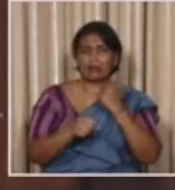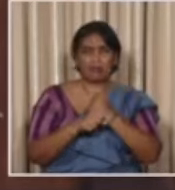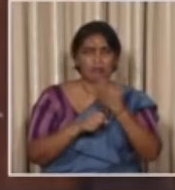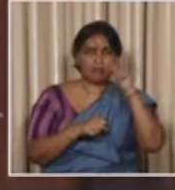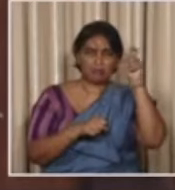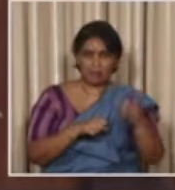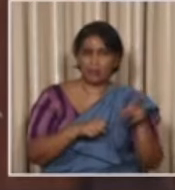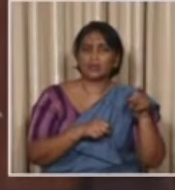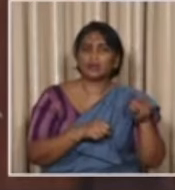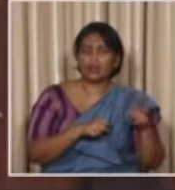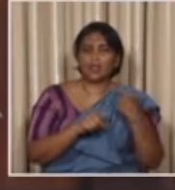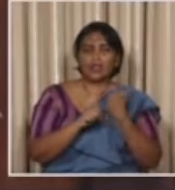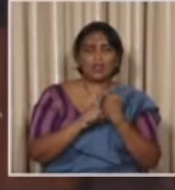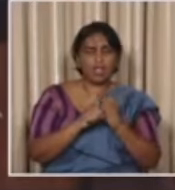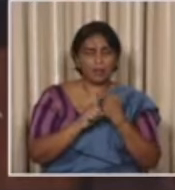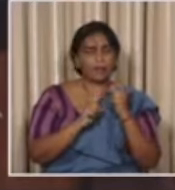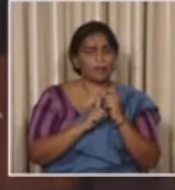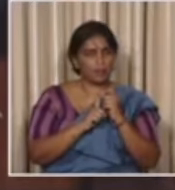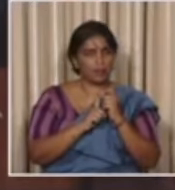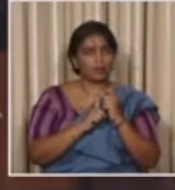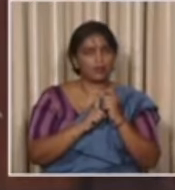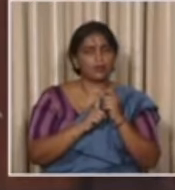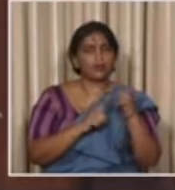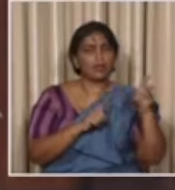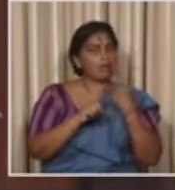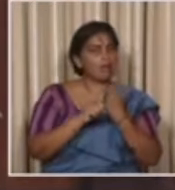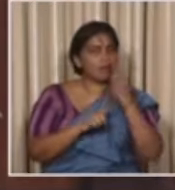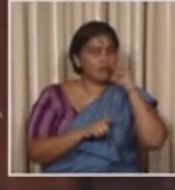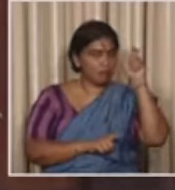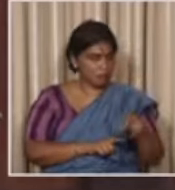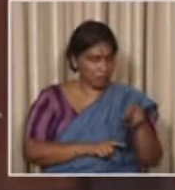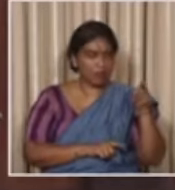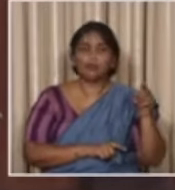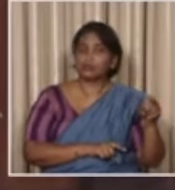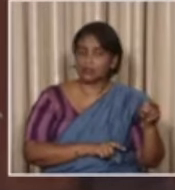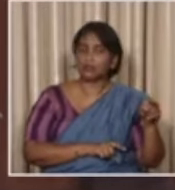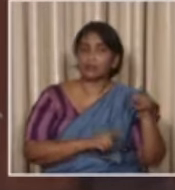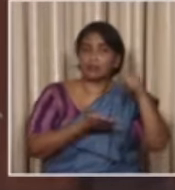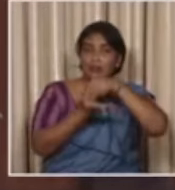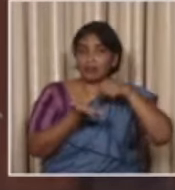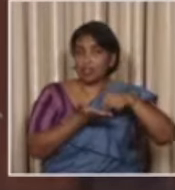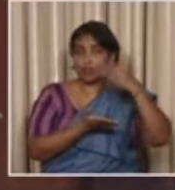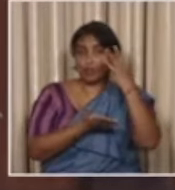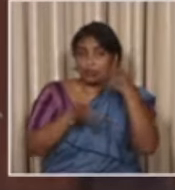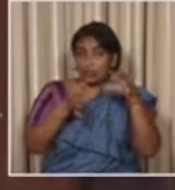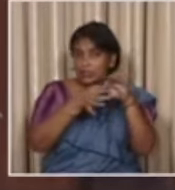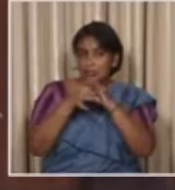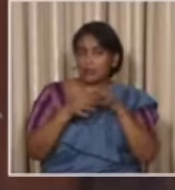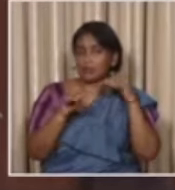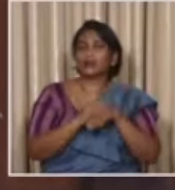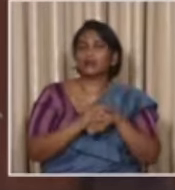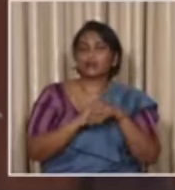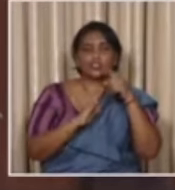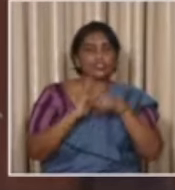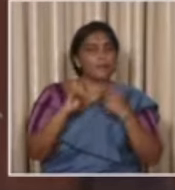ගජන් මාම කෙනෙක්, ඒ වගේම ඛලීල් ප්‍රදීප් මාස්ටර්. මේ ඛලීල් කියන පුද්ගලයා මේ ට්‍රිපලි ප්ලටූන් එක්ක සම්බන්ධ පුද්ගලෙක්. මෙයා මේ